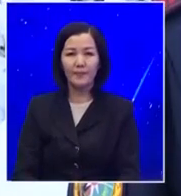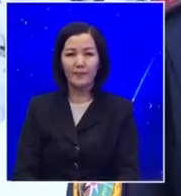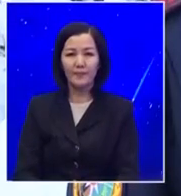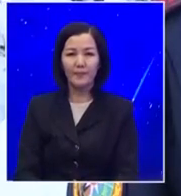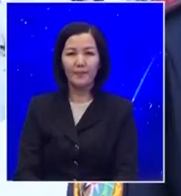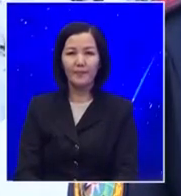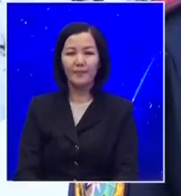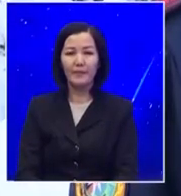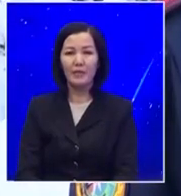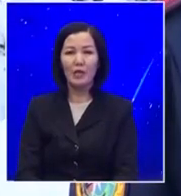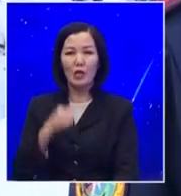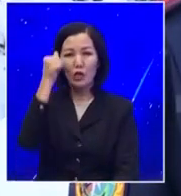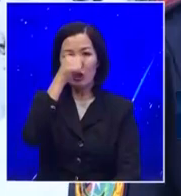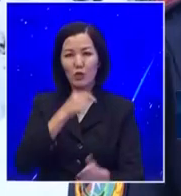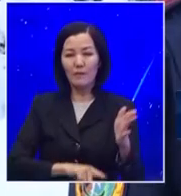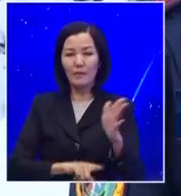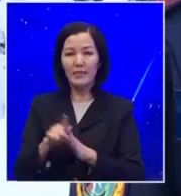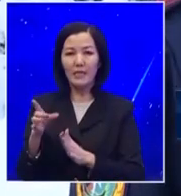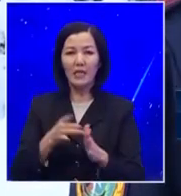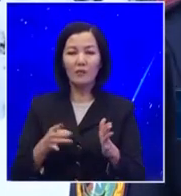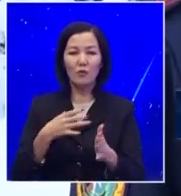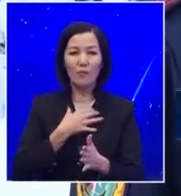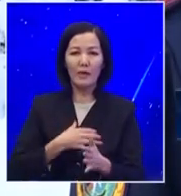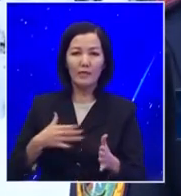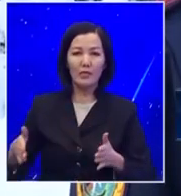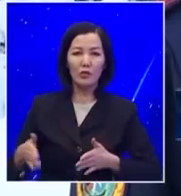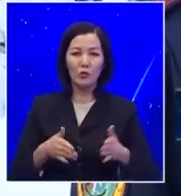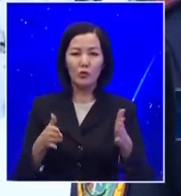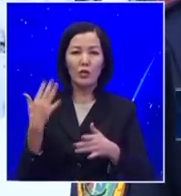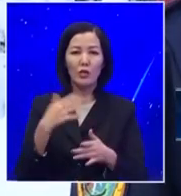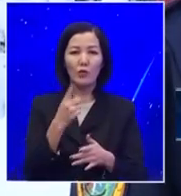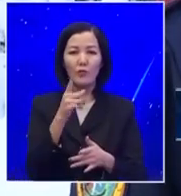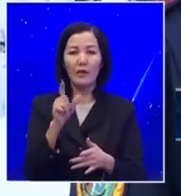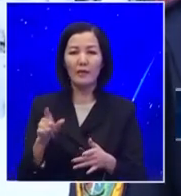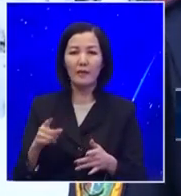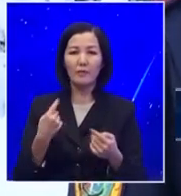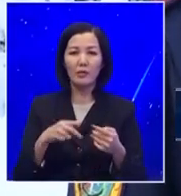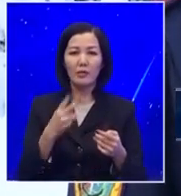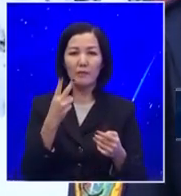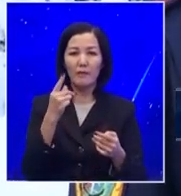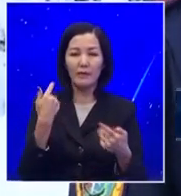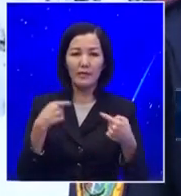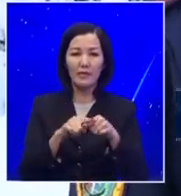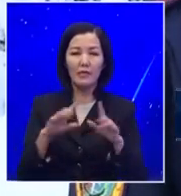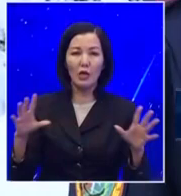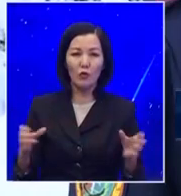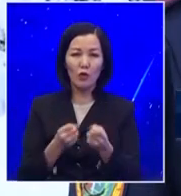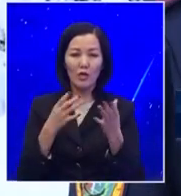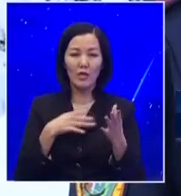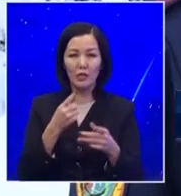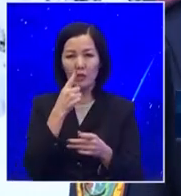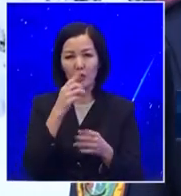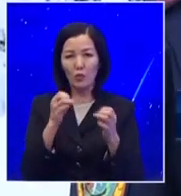периода 2020. Жыл басынан бері республикалық маңызы бар тас жолда 51 адам мен 21 техника қар құрсауынан құтқарылды.